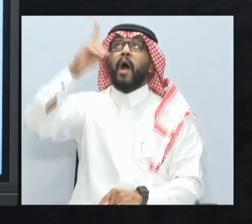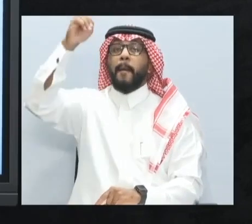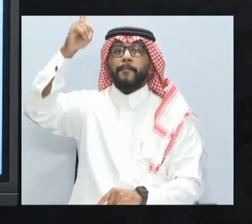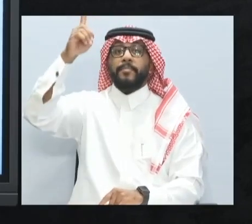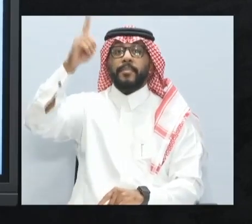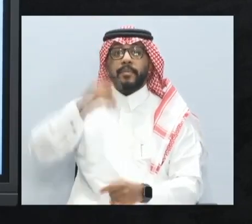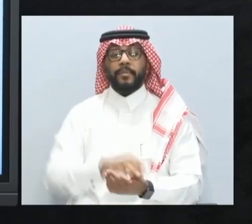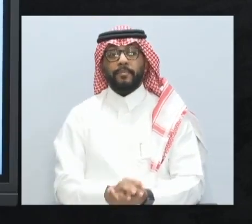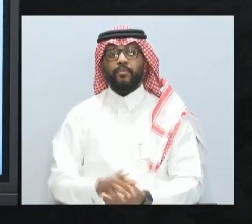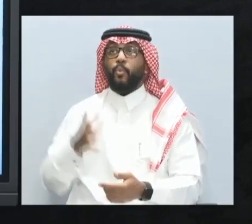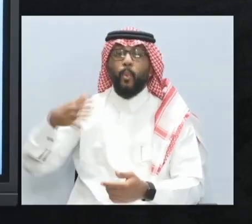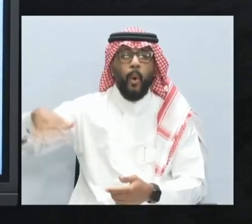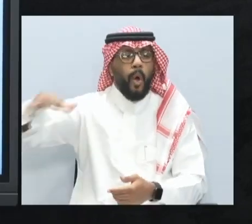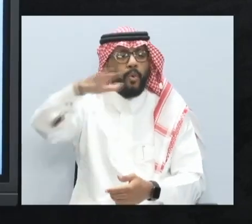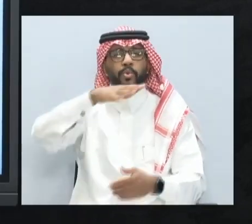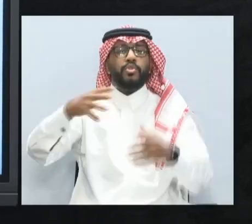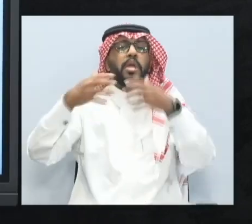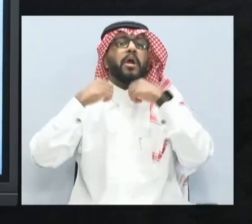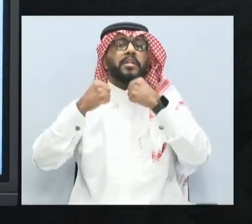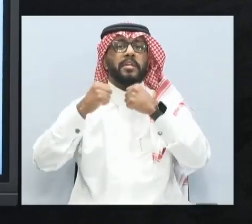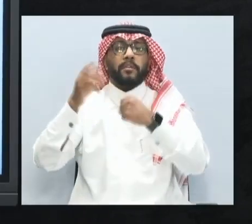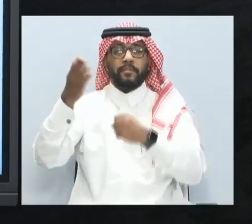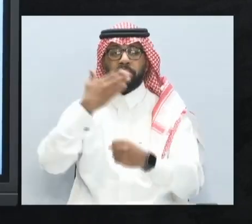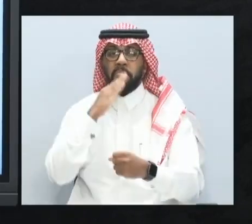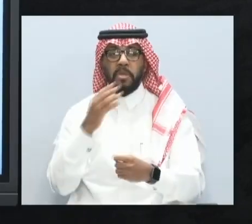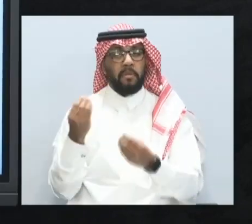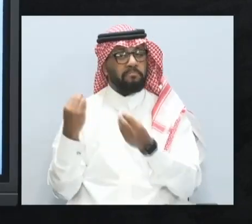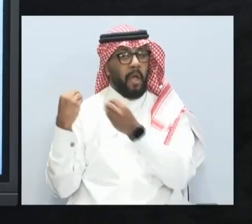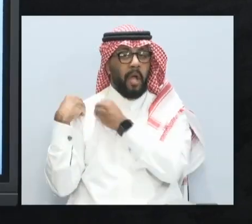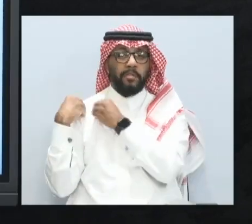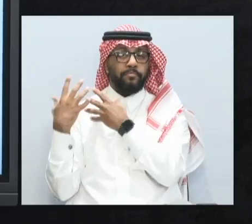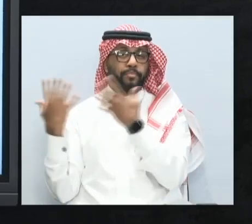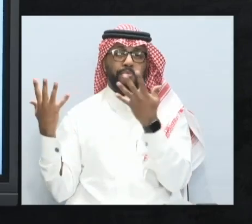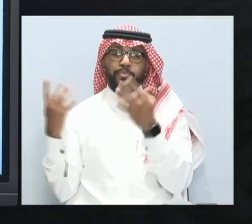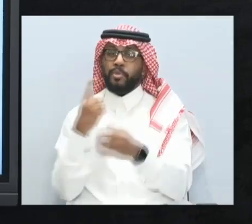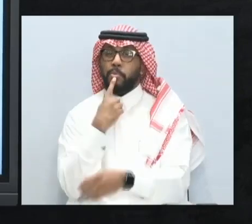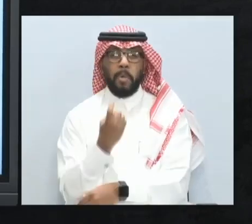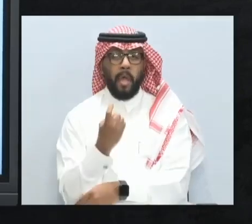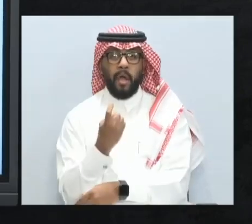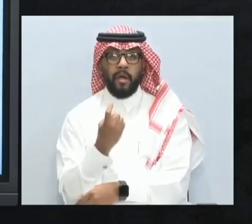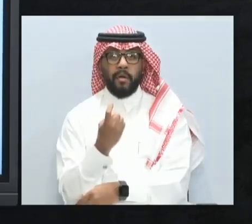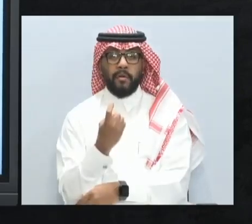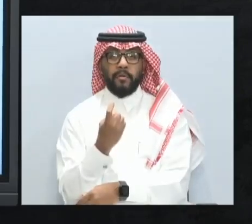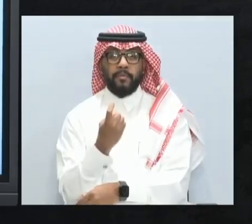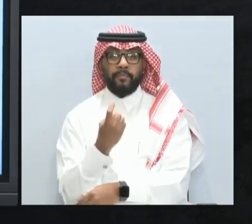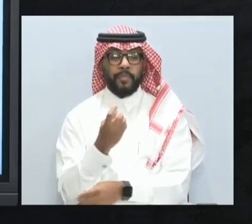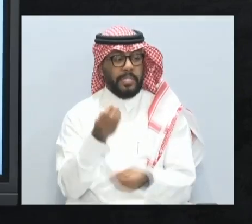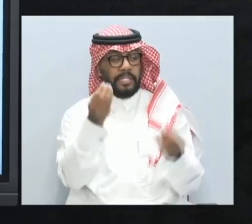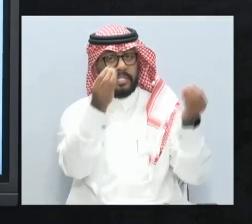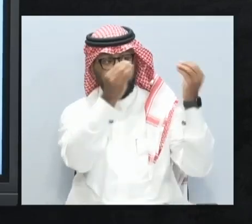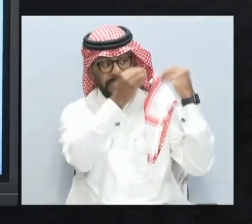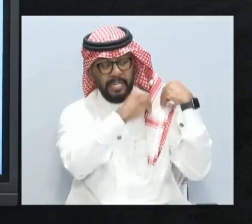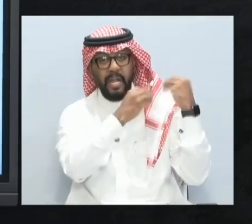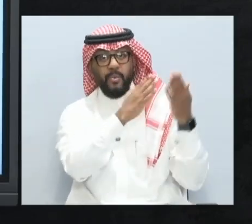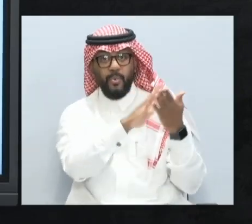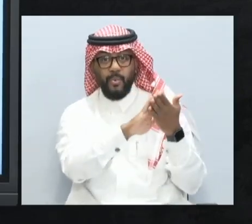كلما كان حفظ وحرز لك من الشيطان وحصلت على هذه الاجور تخيل لا ياتي احد بمثل ما اتيت به الا ان ياتي بمثل ما اتيت